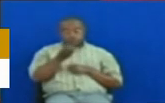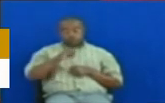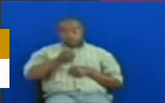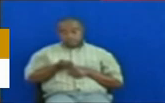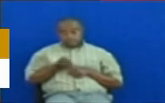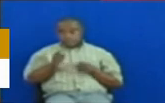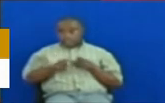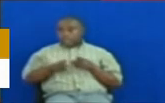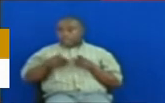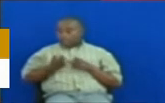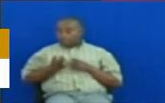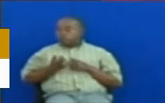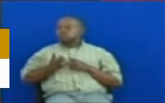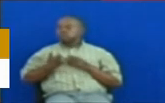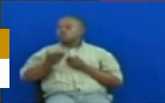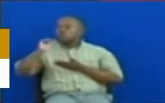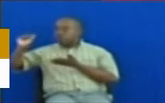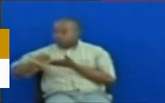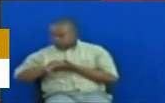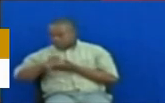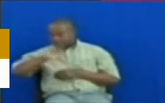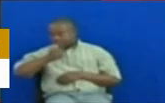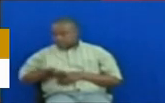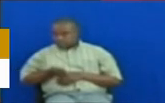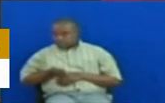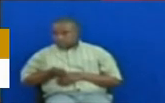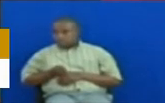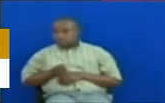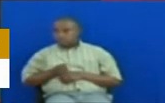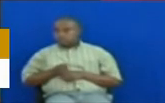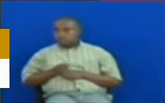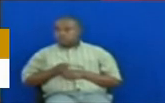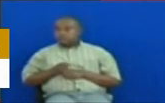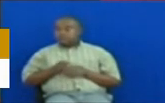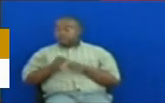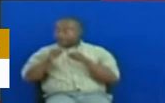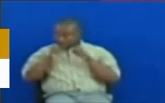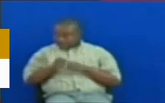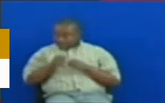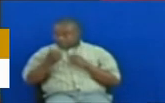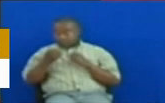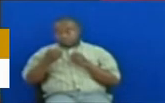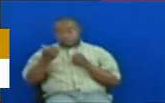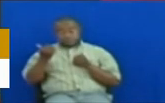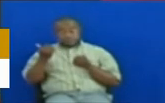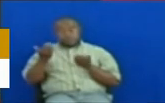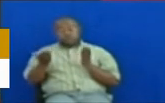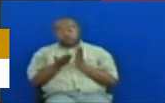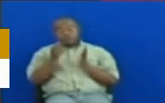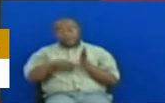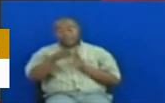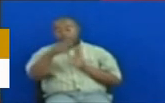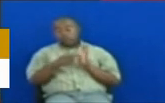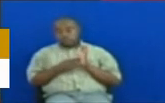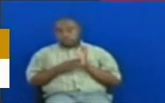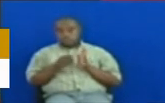kubatilisha leseni au kutokutoa leseni ziende either zisomeke katika kanuni ambazo zitatungwa na Mheshimiwa Waziri jinsi